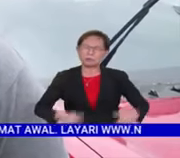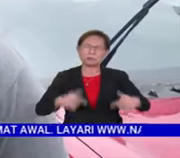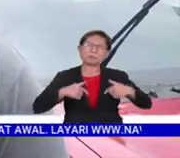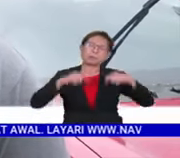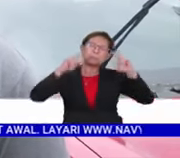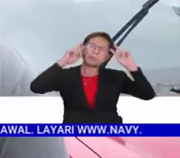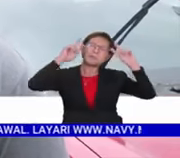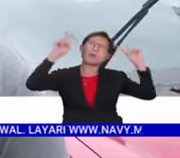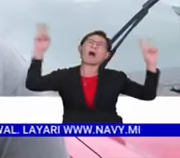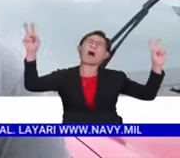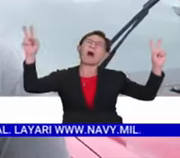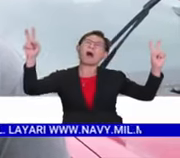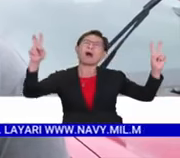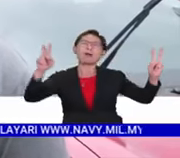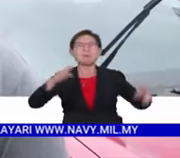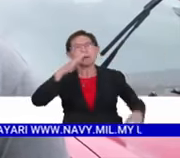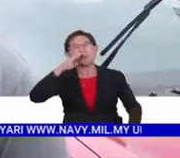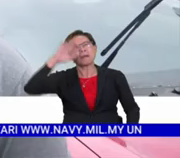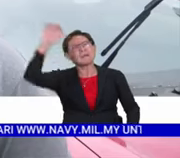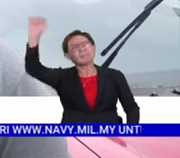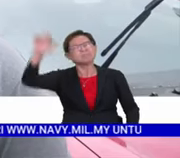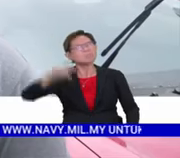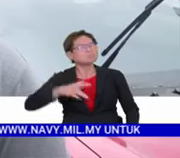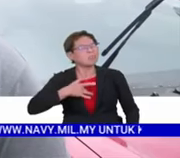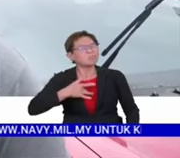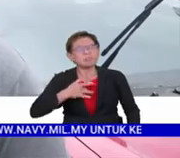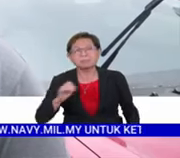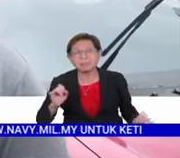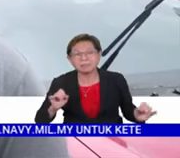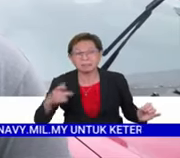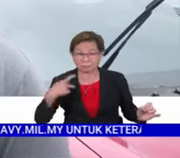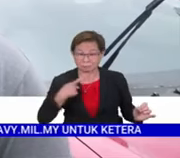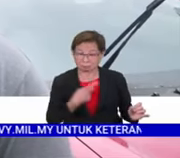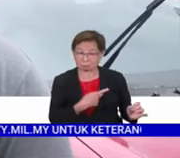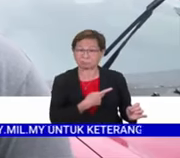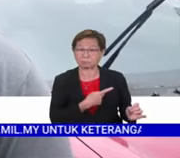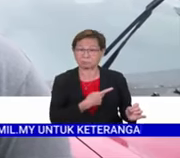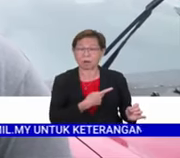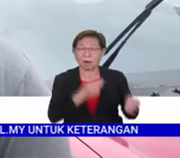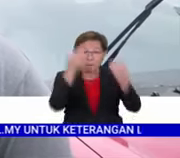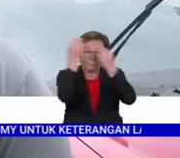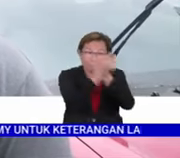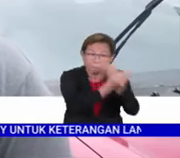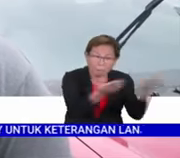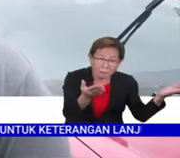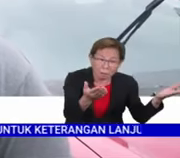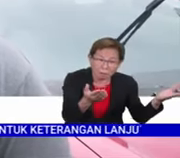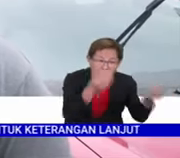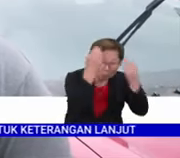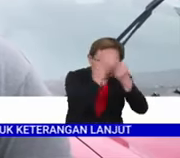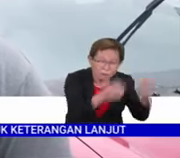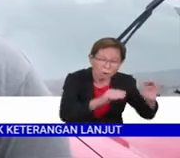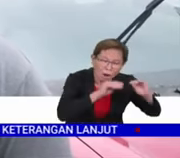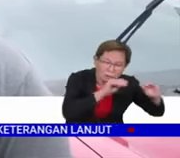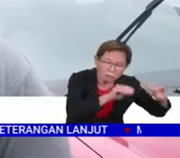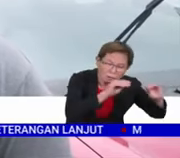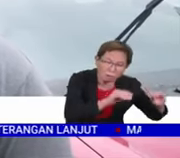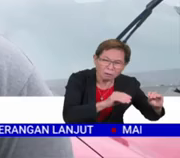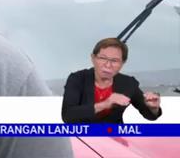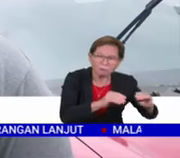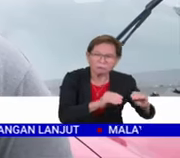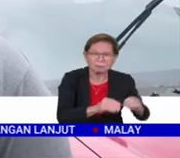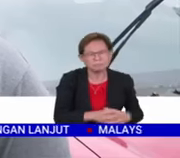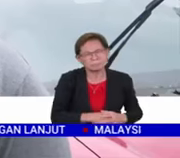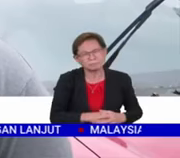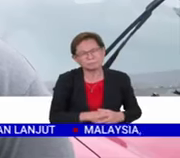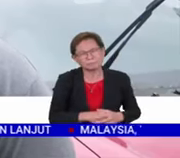tak, makna merdeka tu tak sampai dengan diorang. Jadi kita nak beritahu, mungkin nak ajak satu,